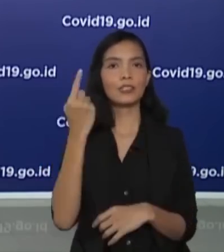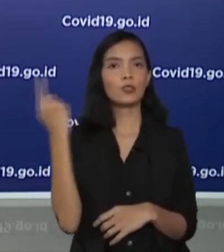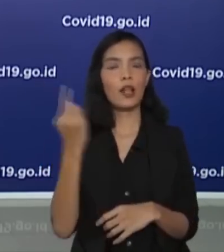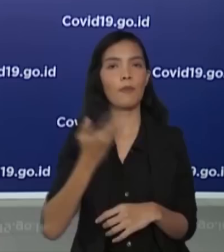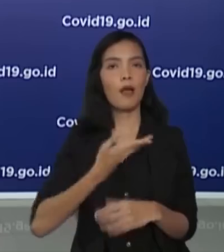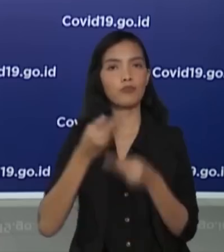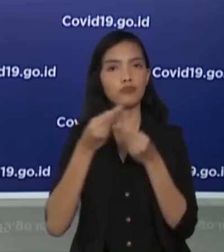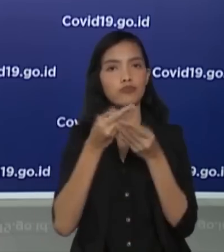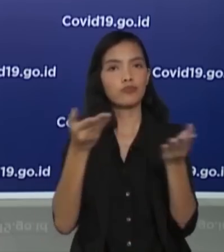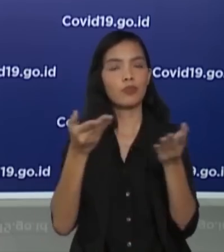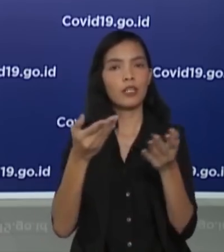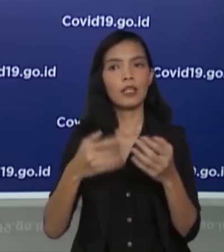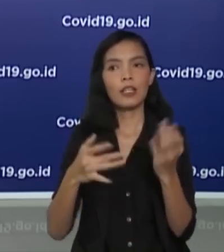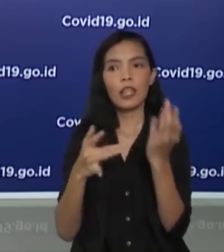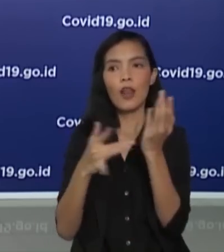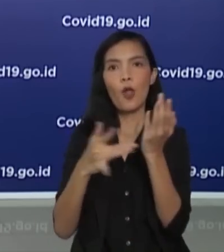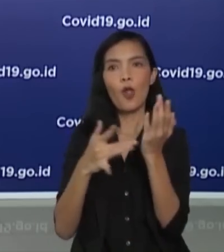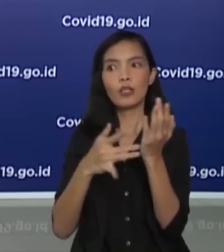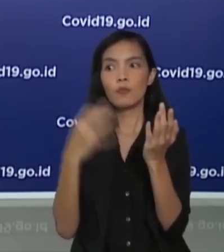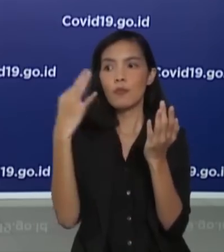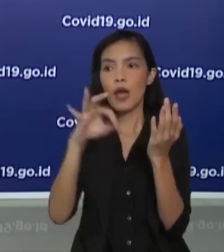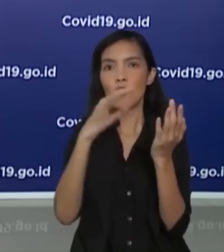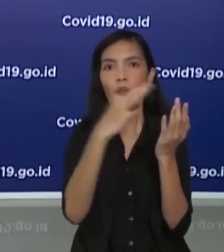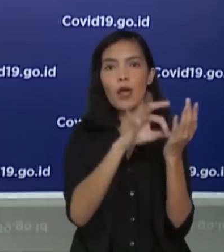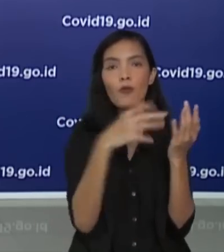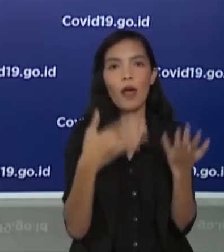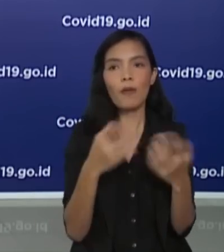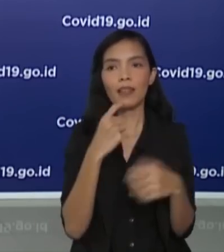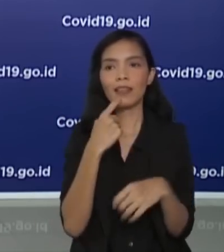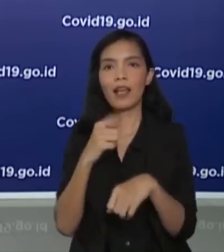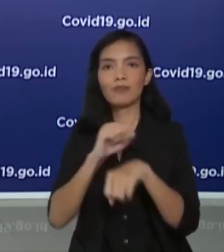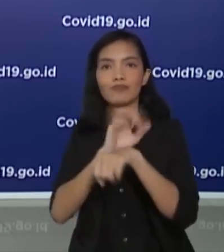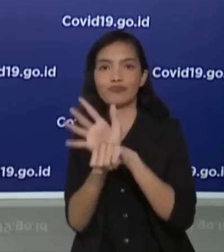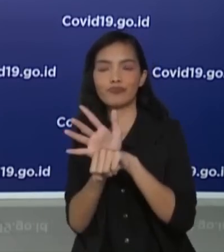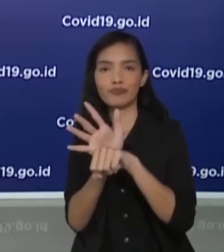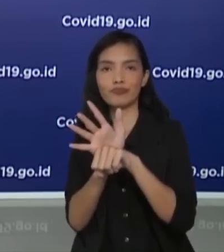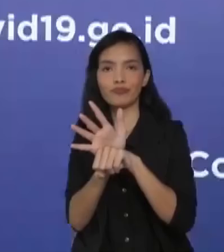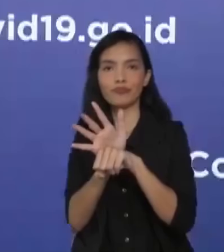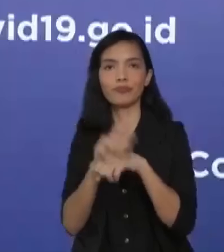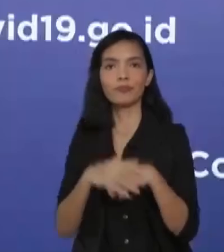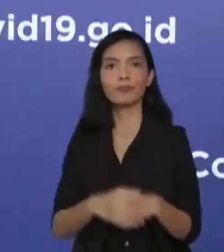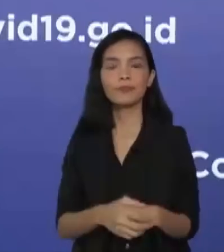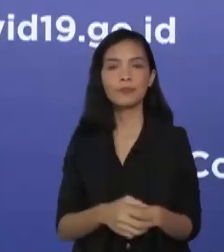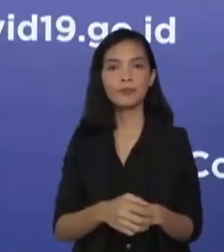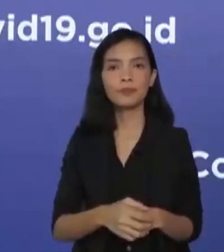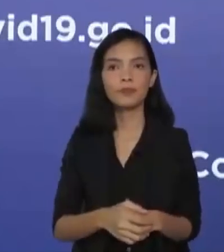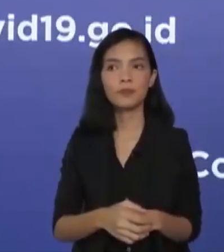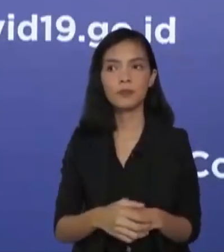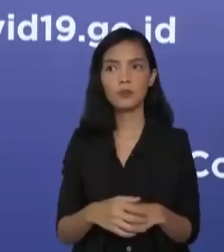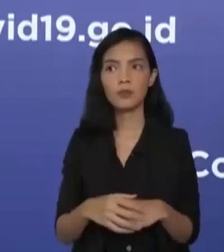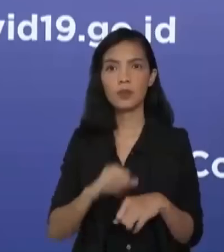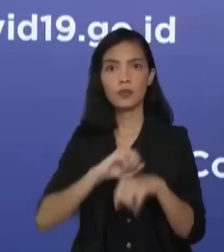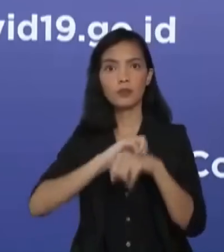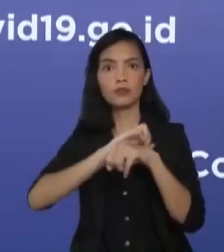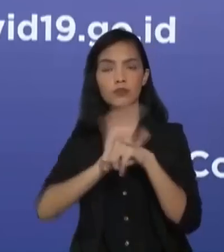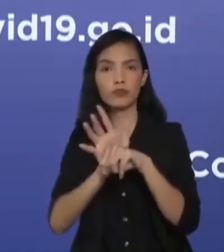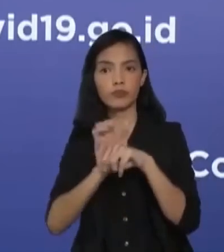perkembangan inovasi teknologi untuk respons pandemik. Sejak pandemi